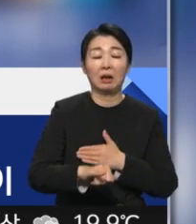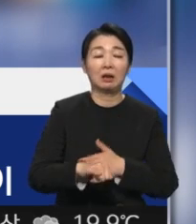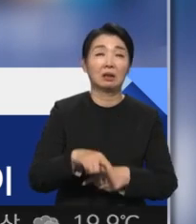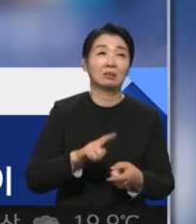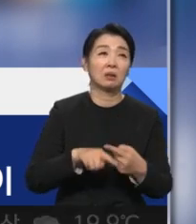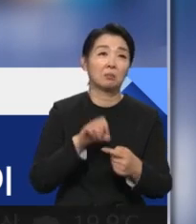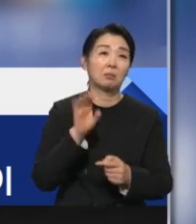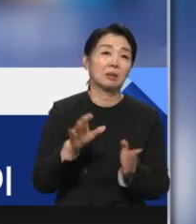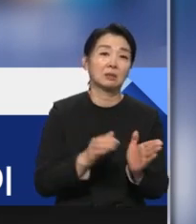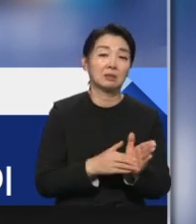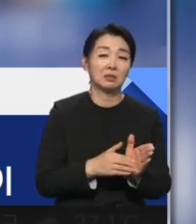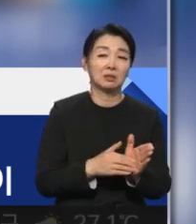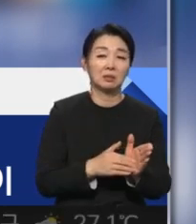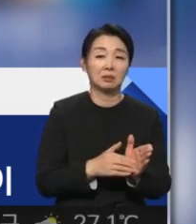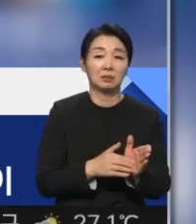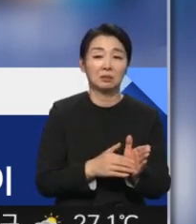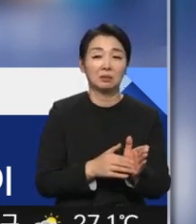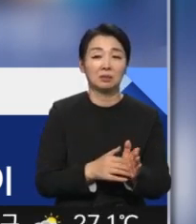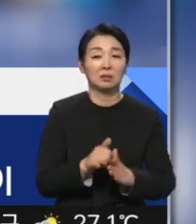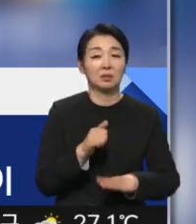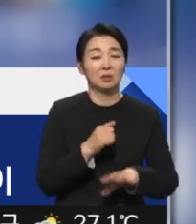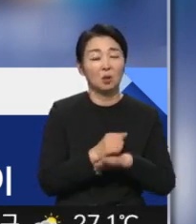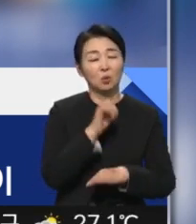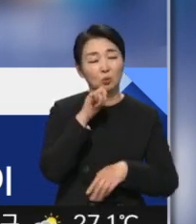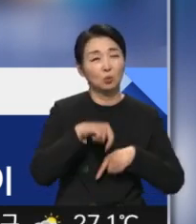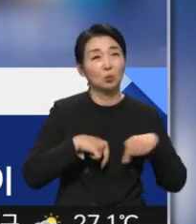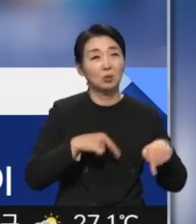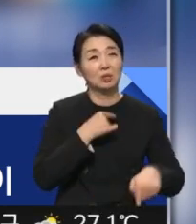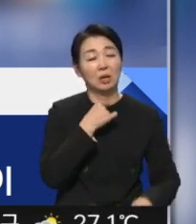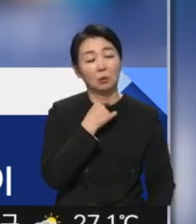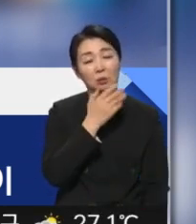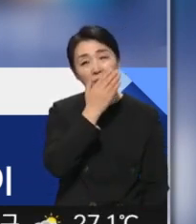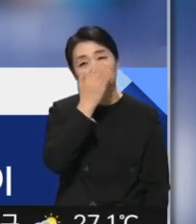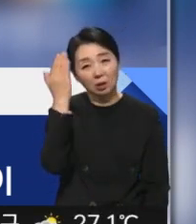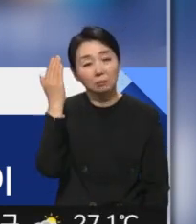보니 어쨌든 좋은 정치를 하고자 하는 젊은